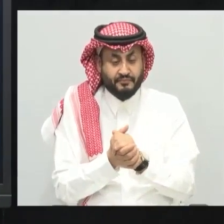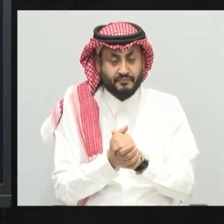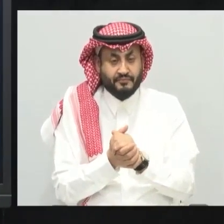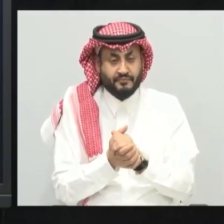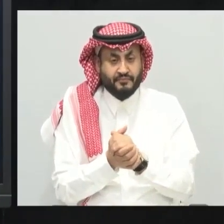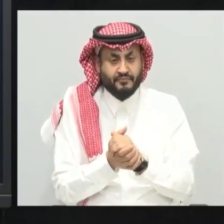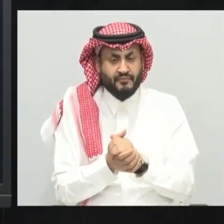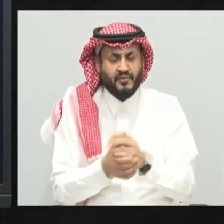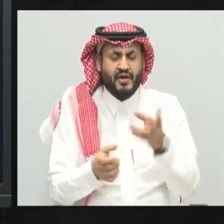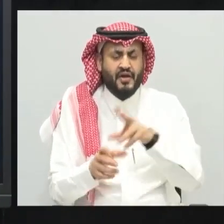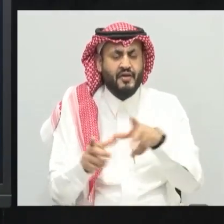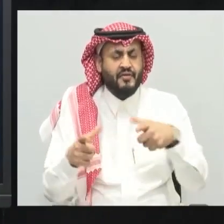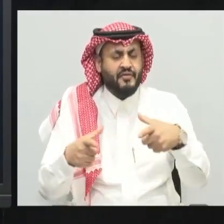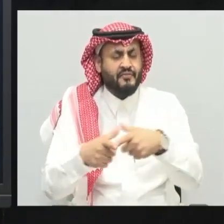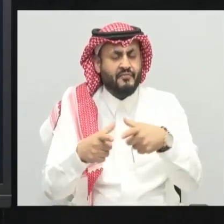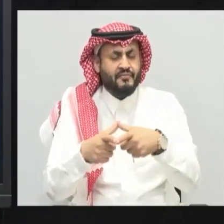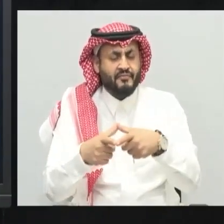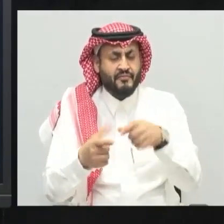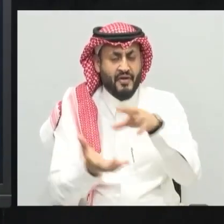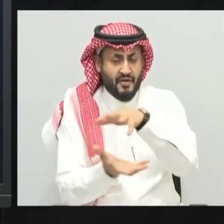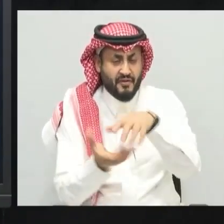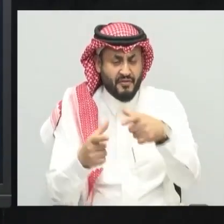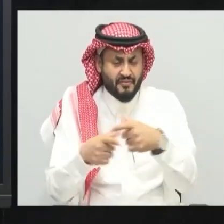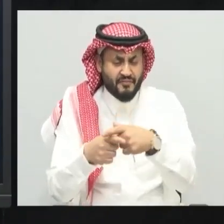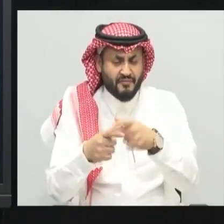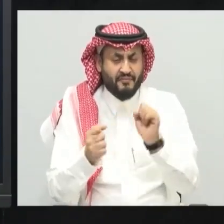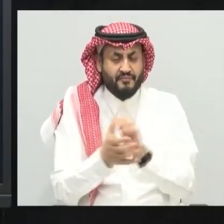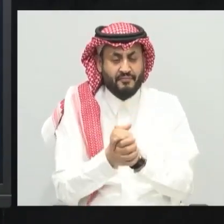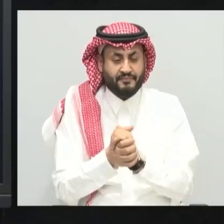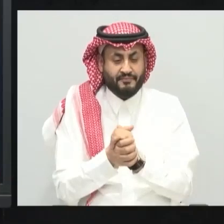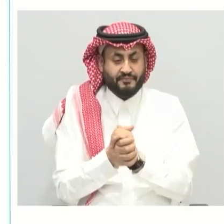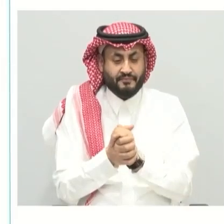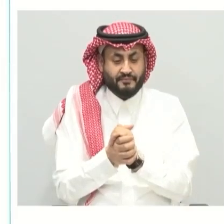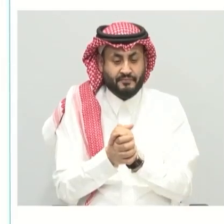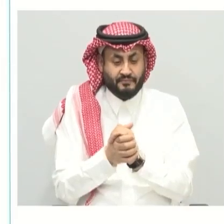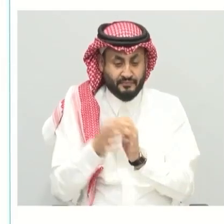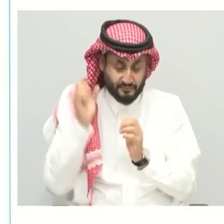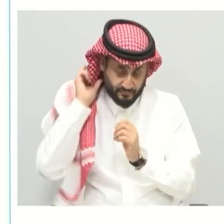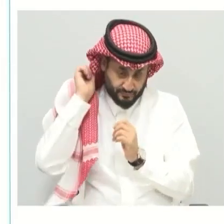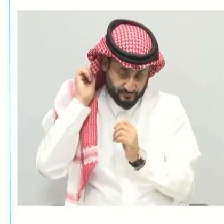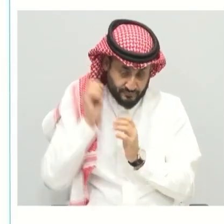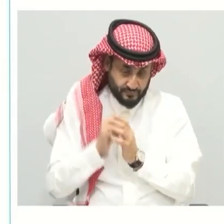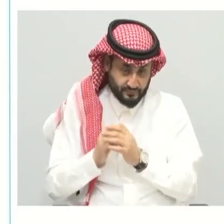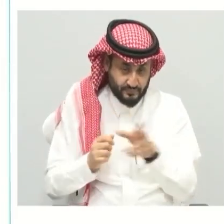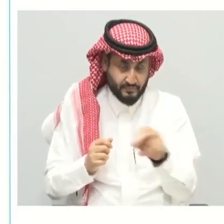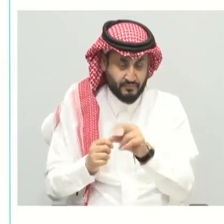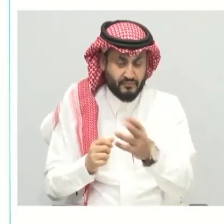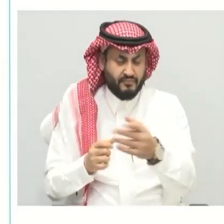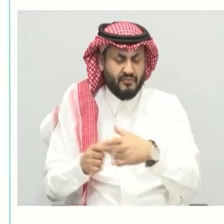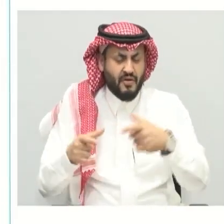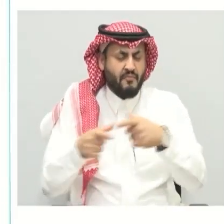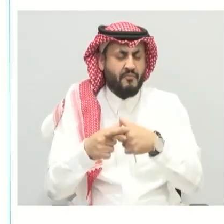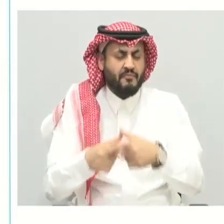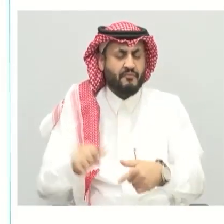تلك المشاريع الصغيره تكون في نطاق جغرافي ضيق ومحدود من امثله المشاريع الصغيره